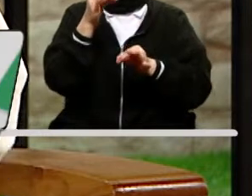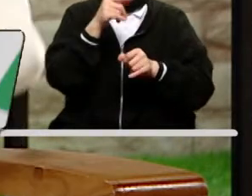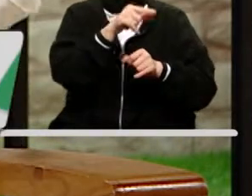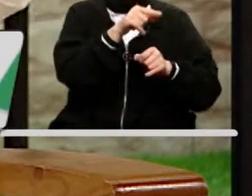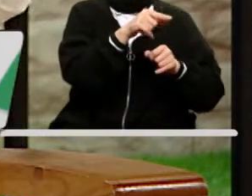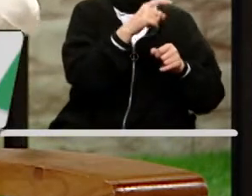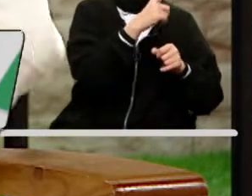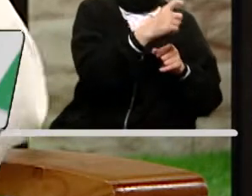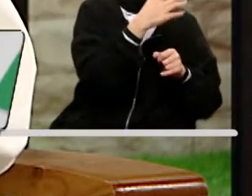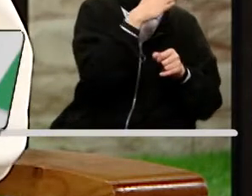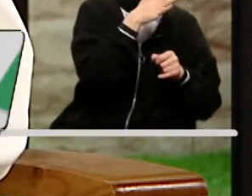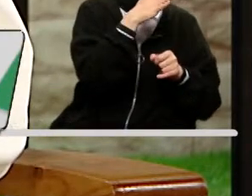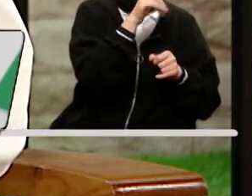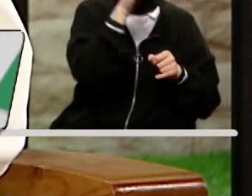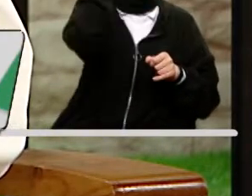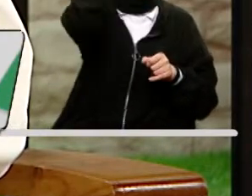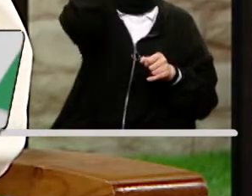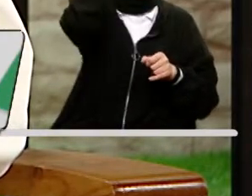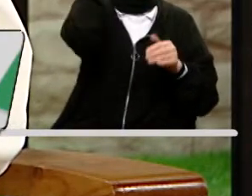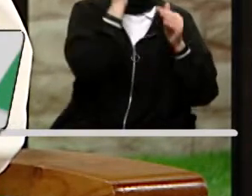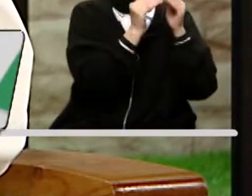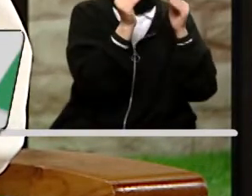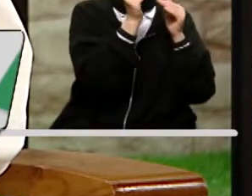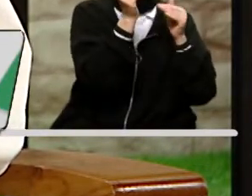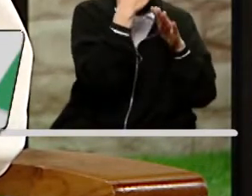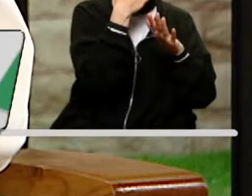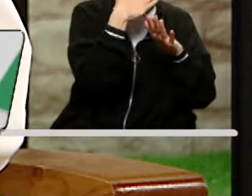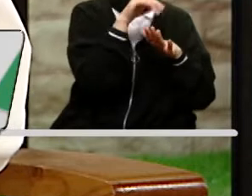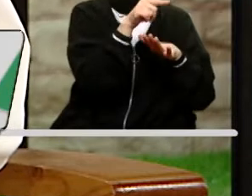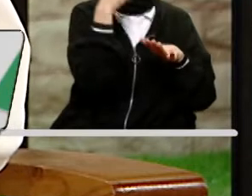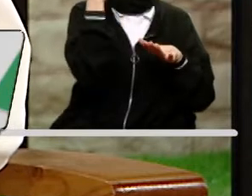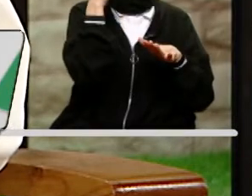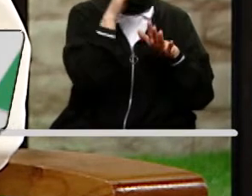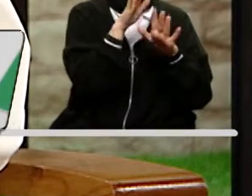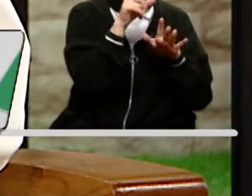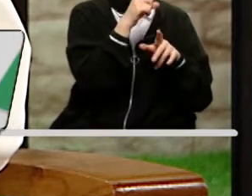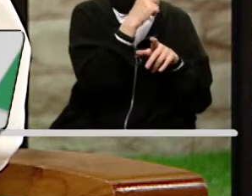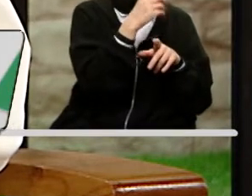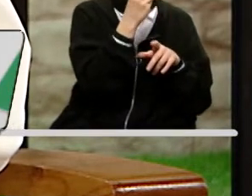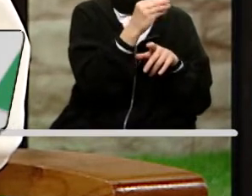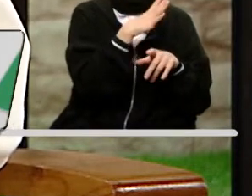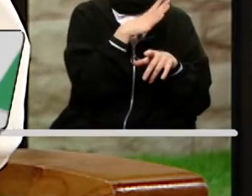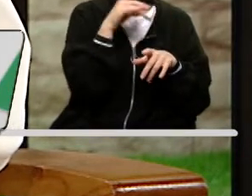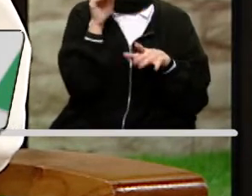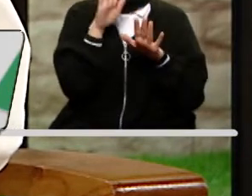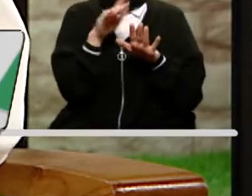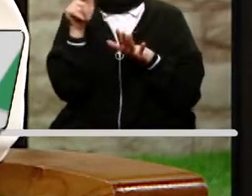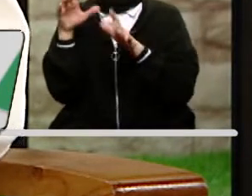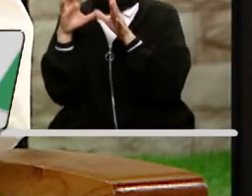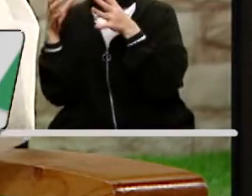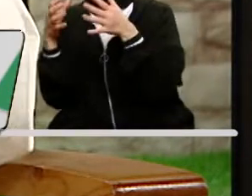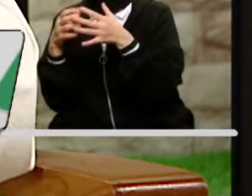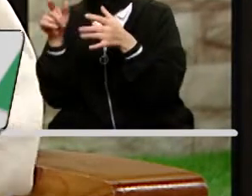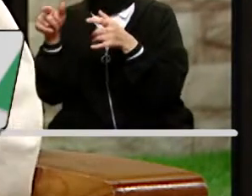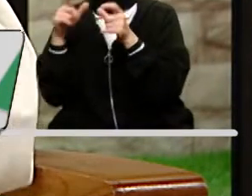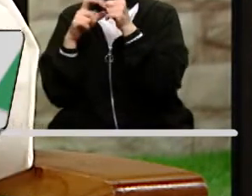olduğu için beynin merkeziyle ilgili bir gelişim yok. Bir hareket alanı olmuyor. Ama o soruların cevabını bilmeyen o arada ne yapıyor? Muhakeme